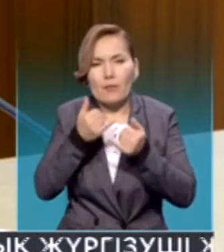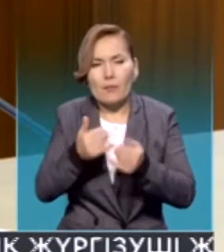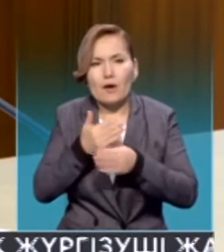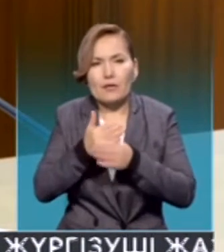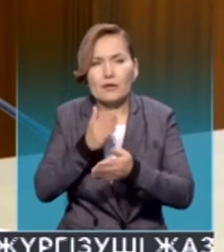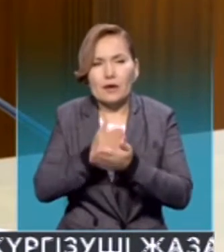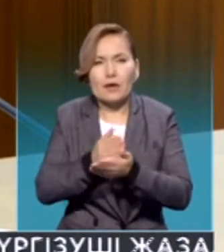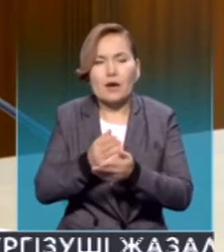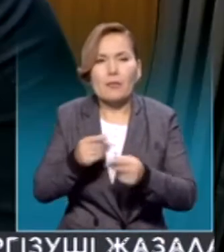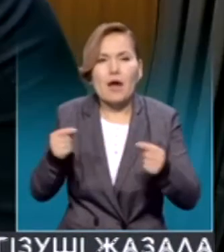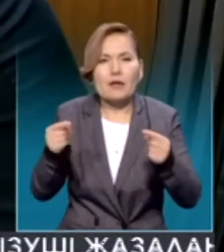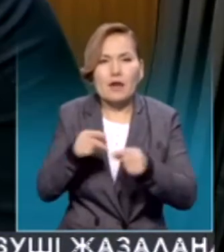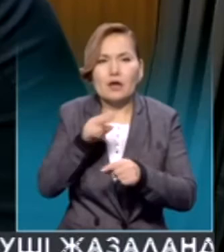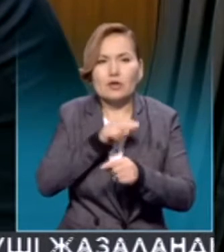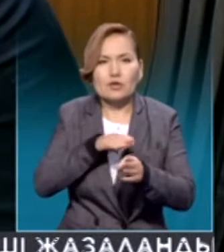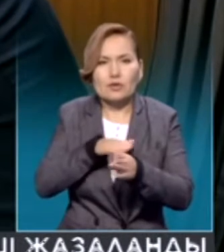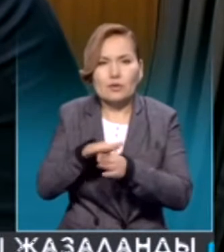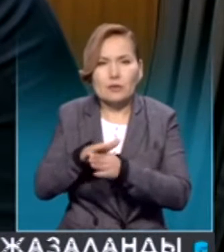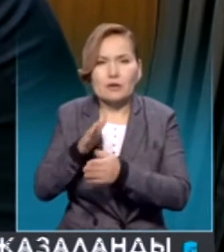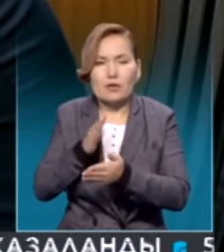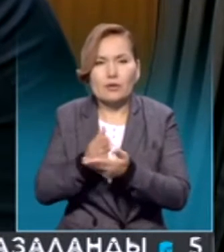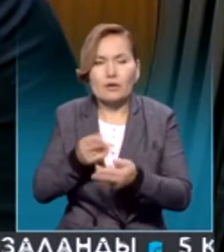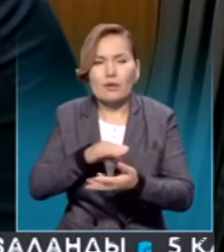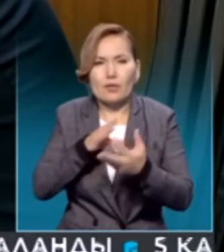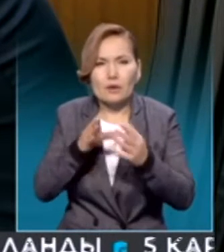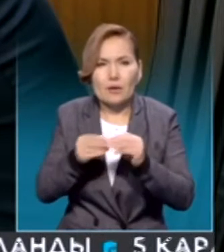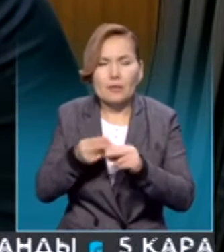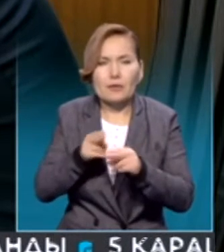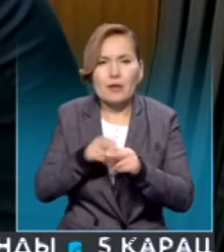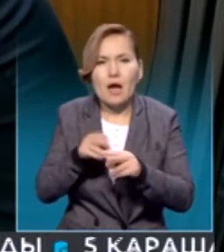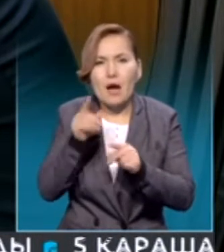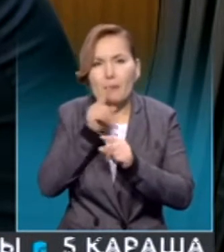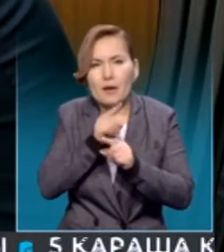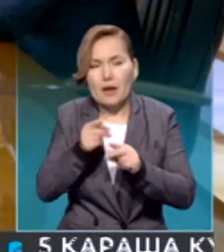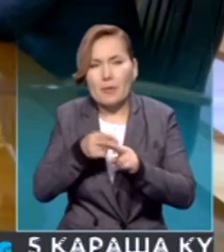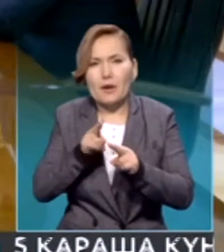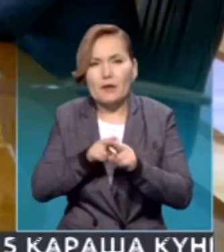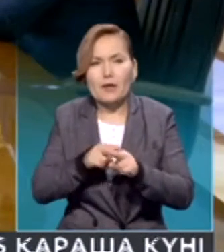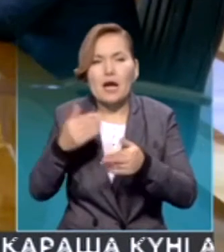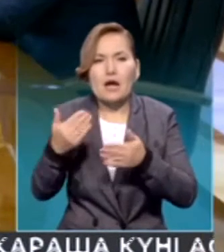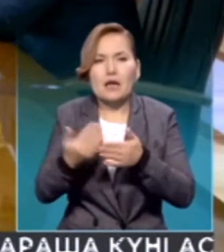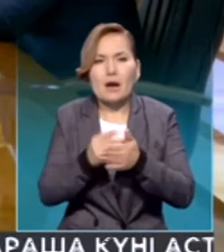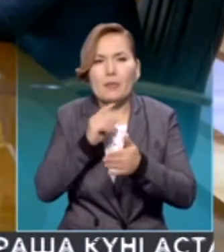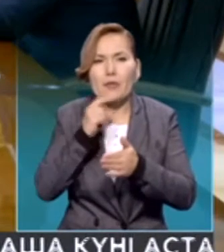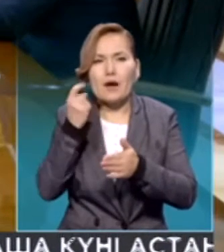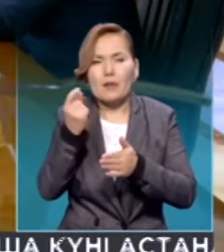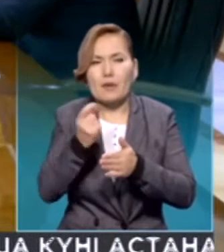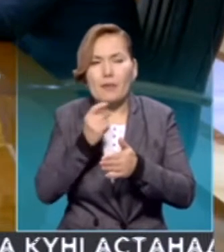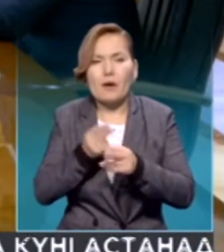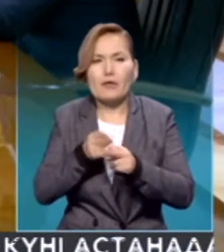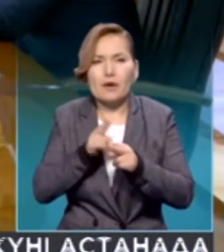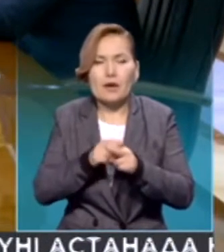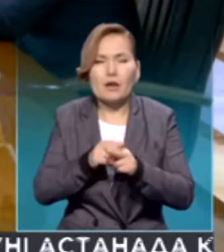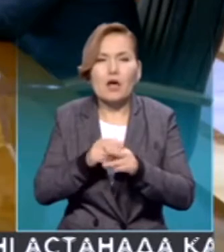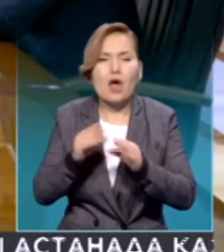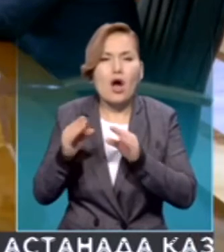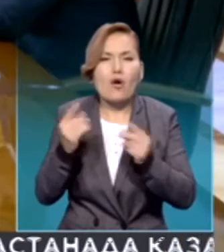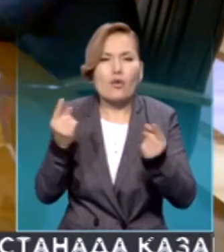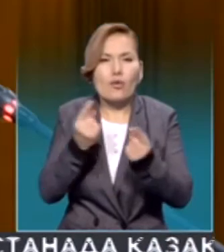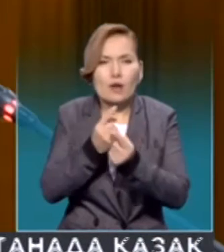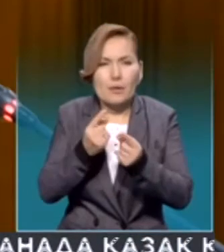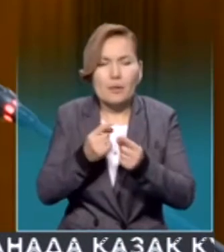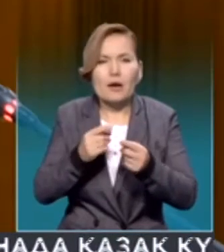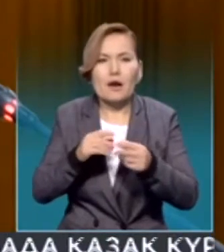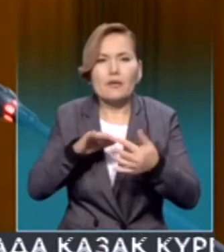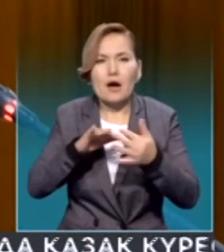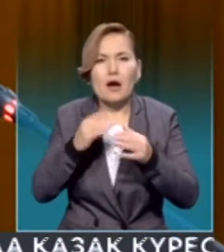кеңесі шеңберінде де нақты жұмыс жүргізіліп жатыр. Сондай-ақ, орта мерзімді кезеңге арналған жаңа экономикалық саясат, көлік, энергетика салалары